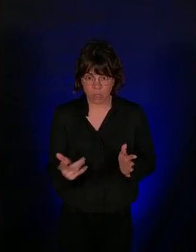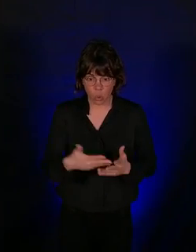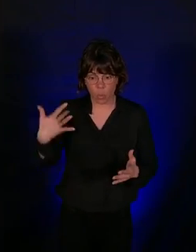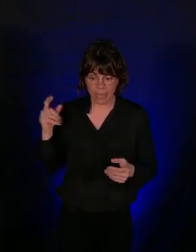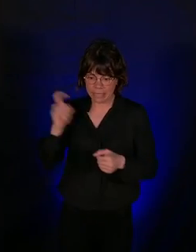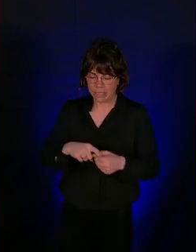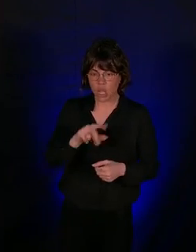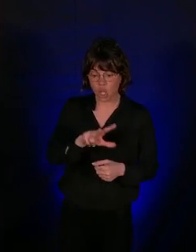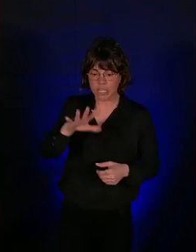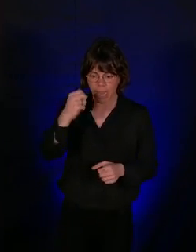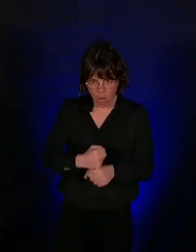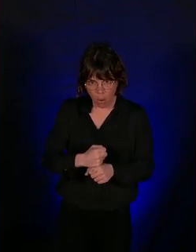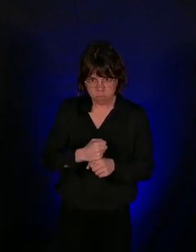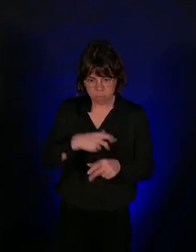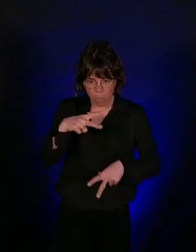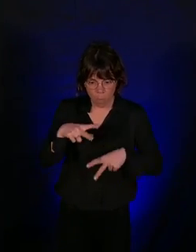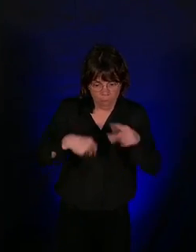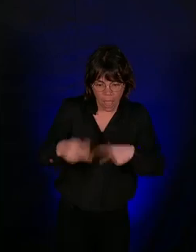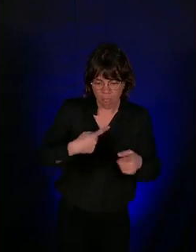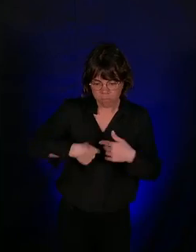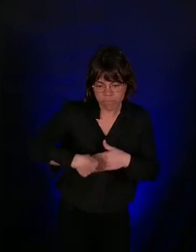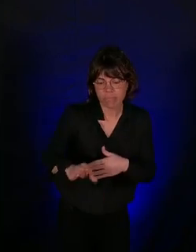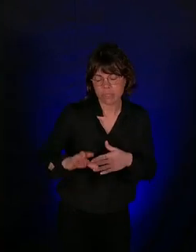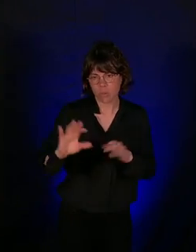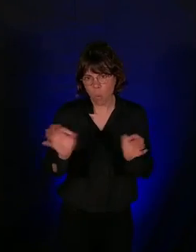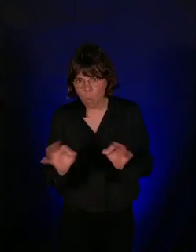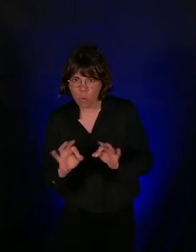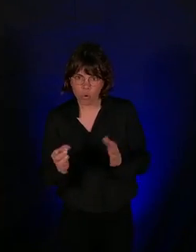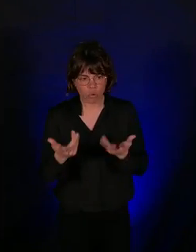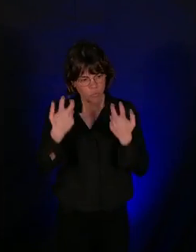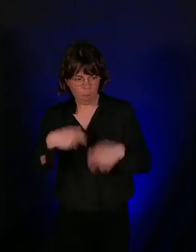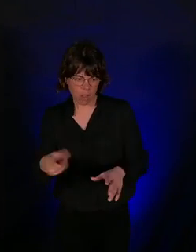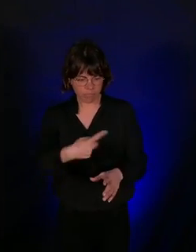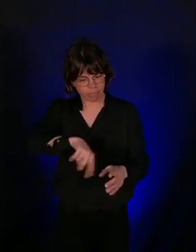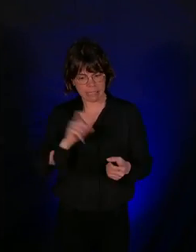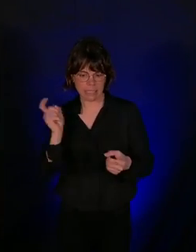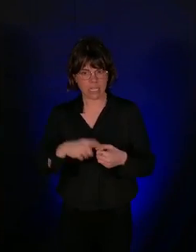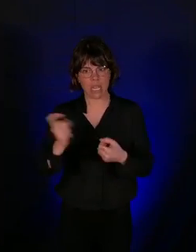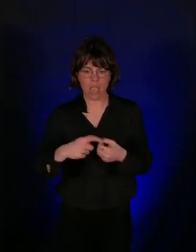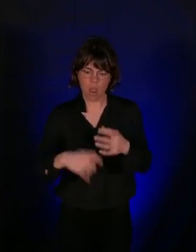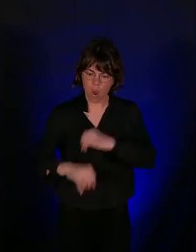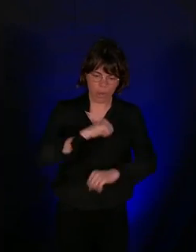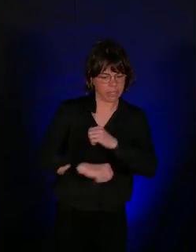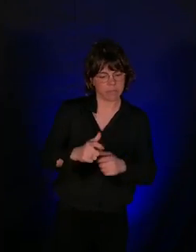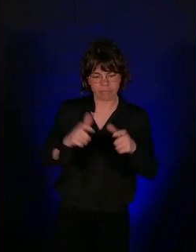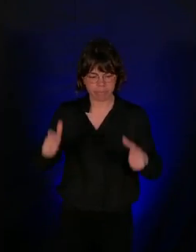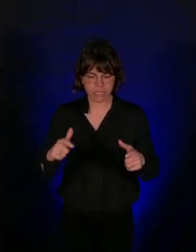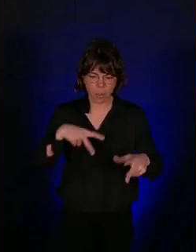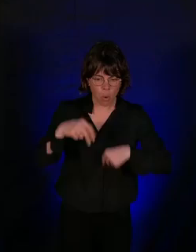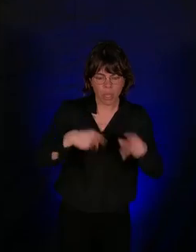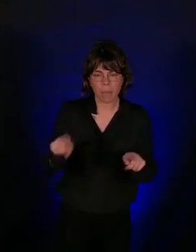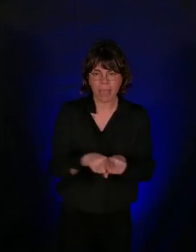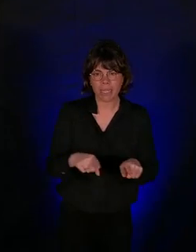35 ans je ne suis pas Moder mes camarades je ne veux pas que mon syndicat la CGT devienne une organisation moderne comme la